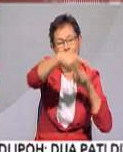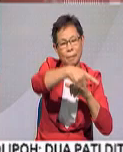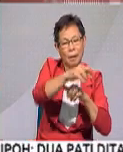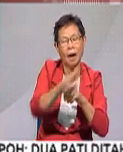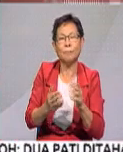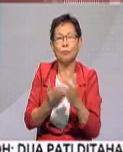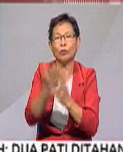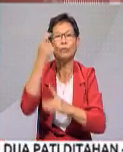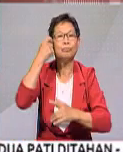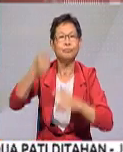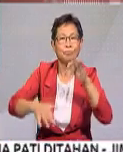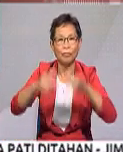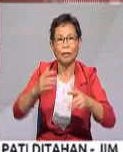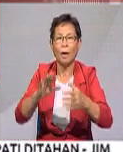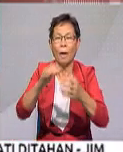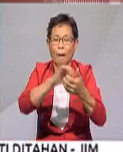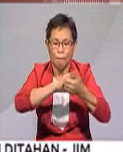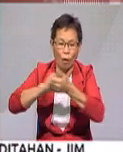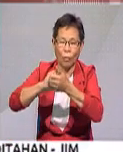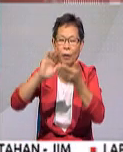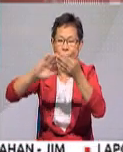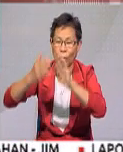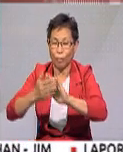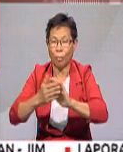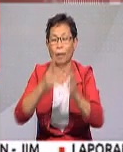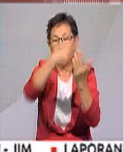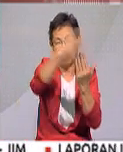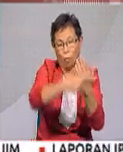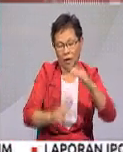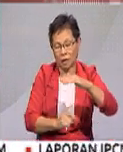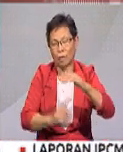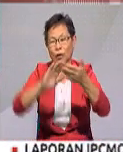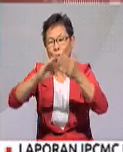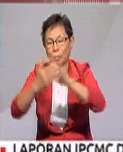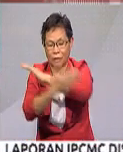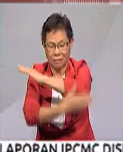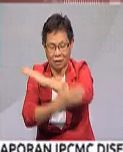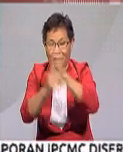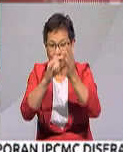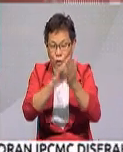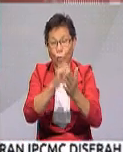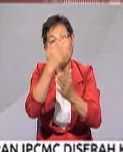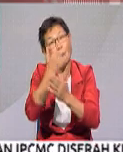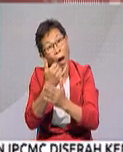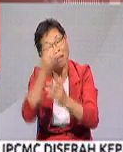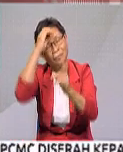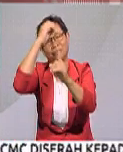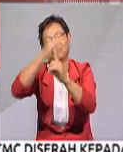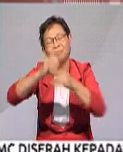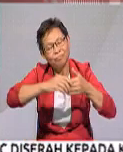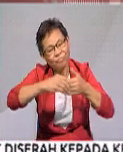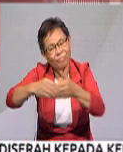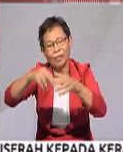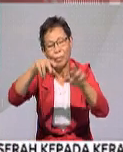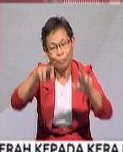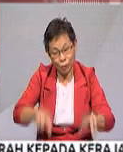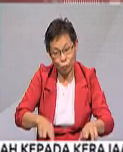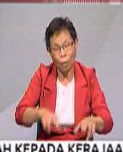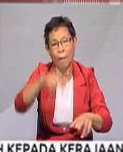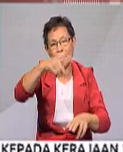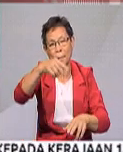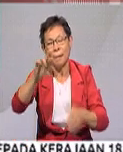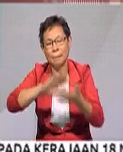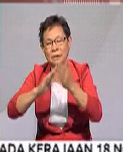menerusi Sekretariat Mufakat Komuniti. Inisiatif di bawah dasar komuniti negara itu bertujuan membimbing penduduk PPR